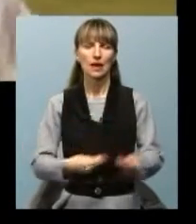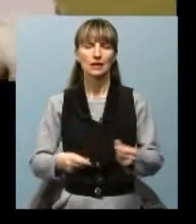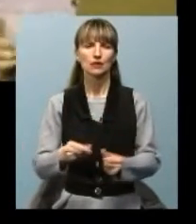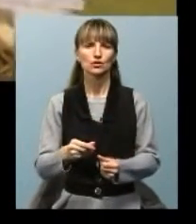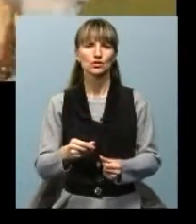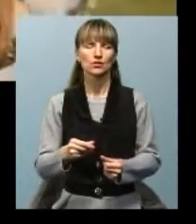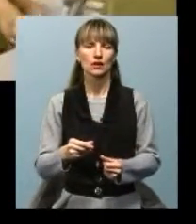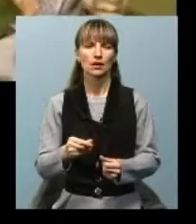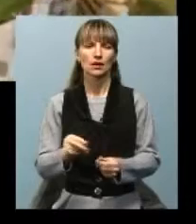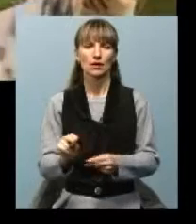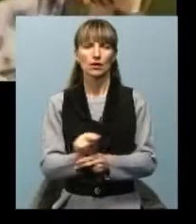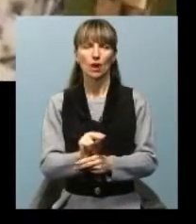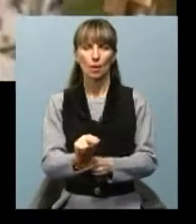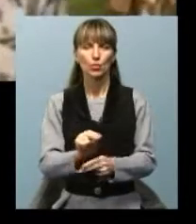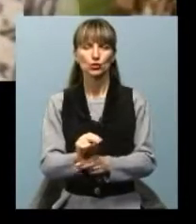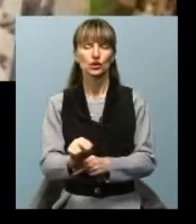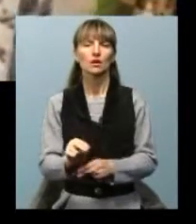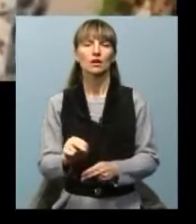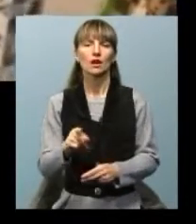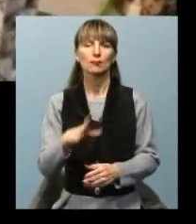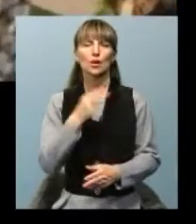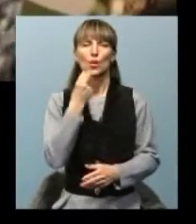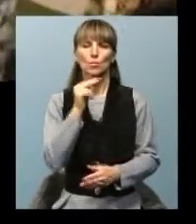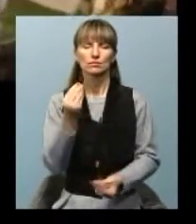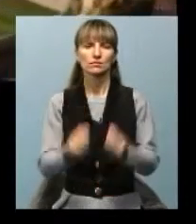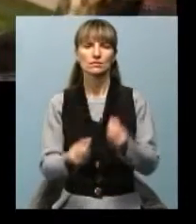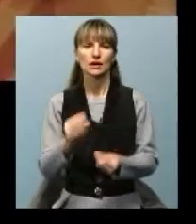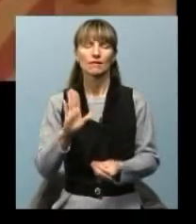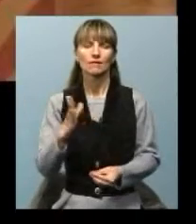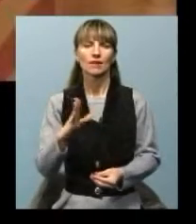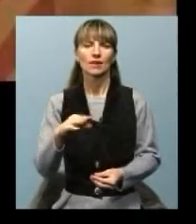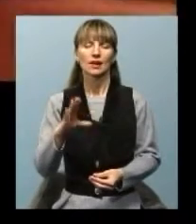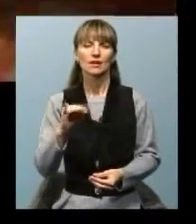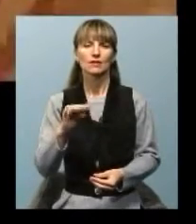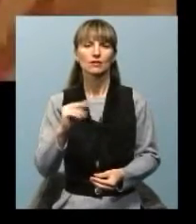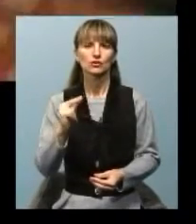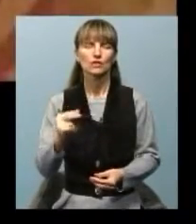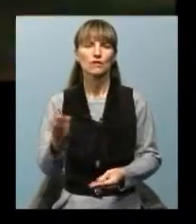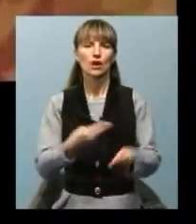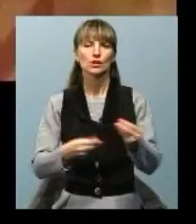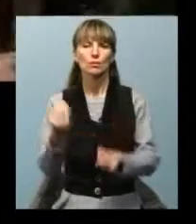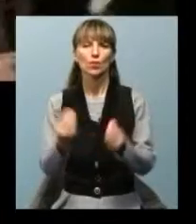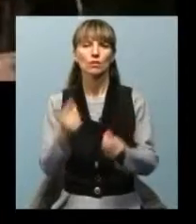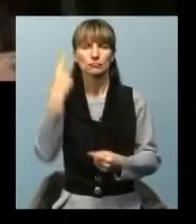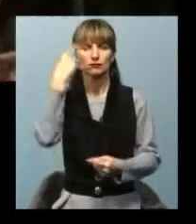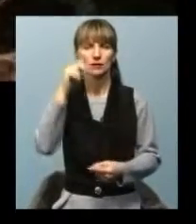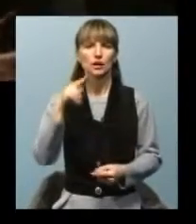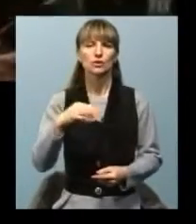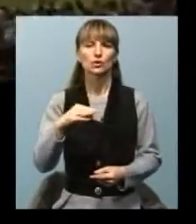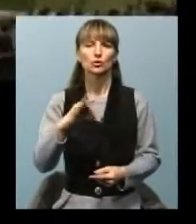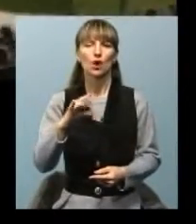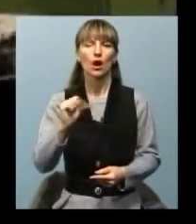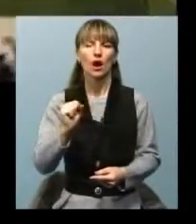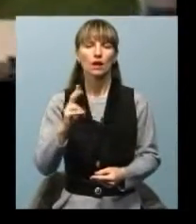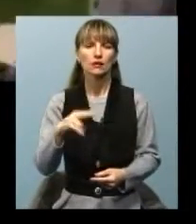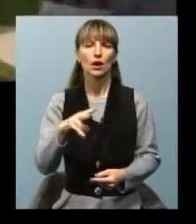тонкощі. До того ж, він був чи не найкращим гравцем у квіддіч. Фантастичну гру, яку вигадала Джоан Роулінг.